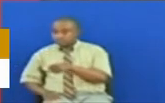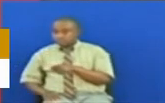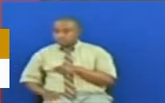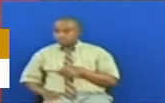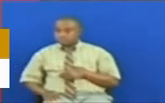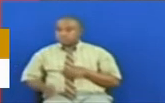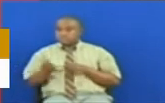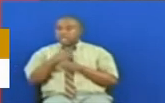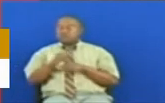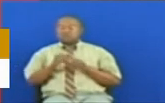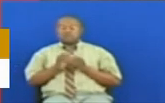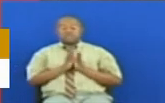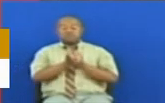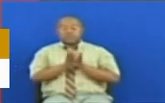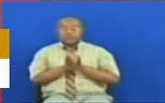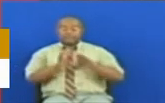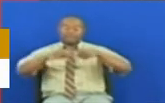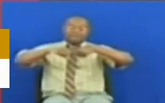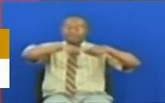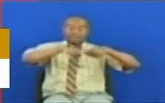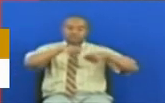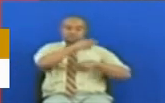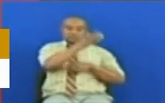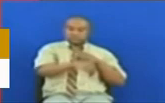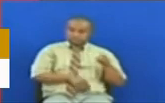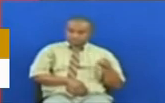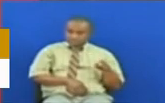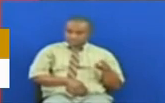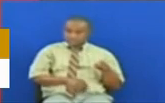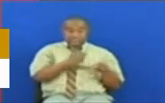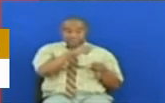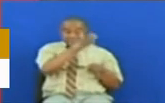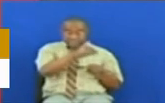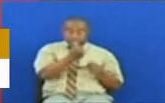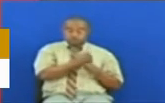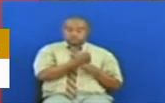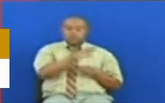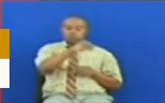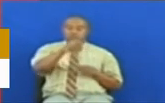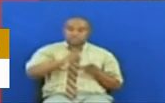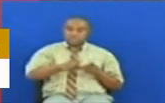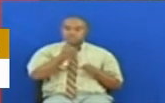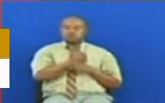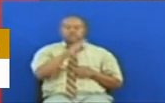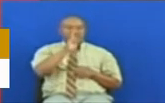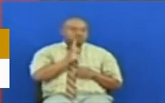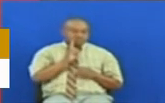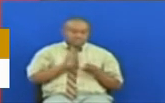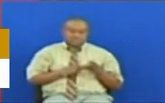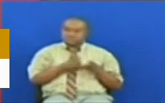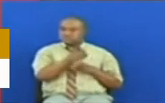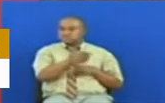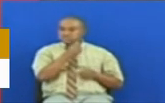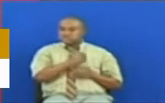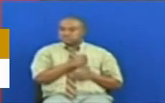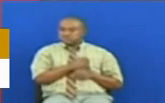ya Dar es Salaam au ya Zanzibar, bandari ambayo inashughulika na mbolea, bandari ambayo inashughulika na mafuta, bandari ambayo inashughulika